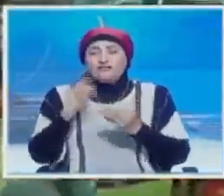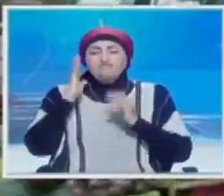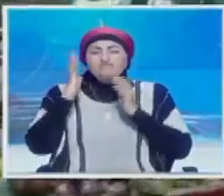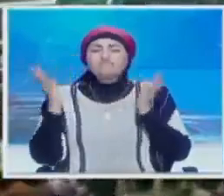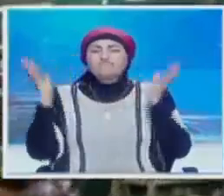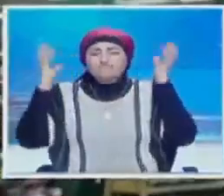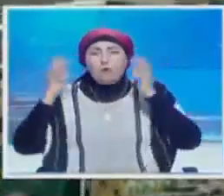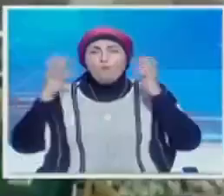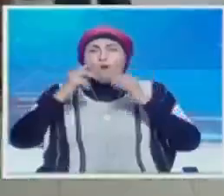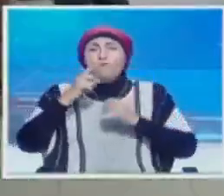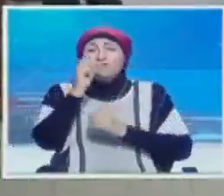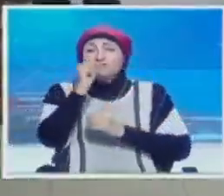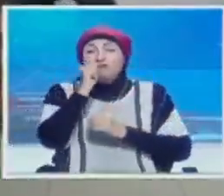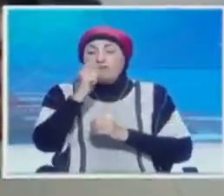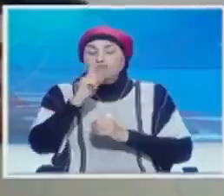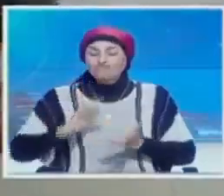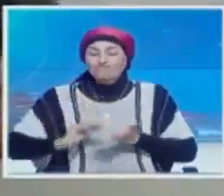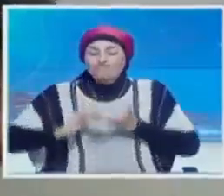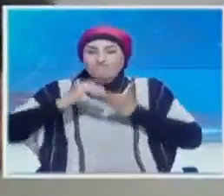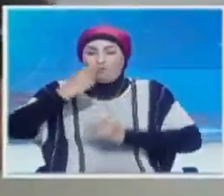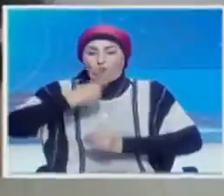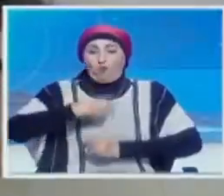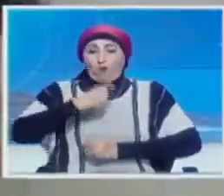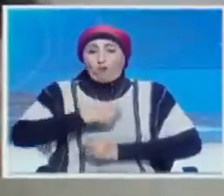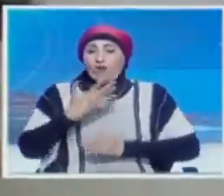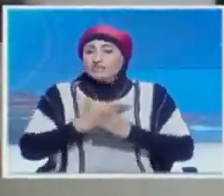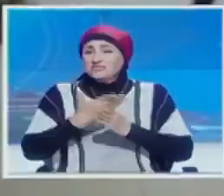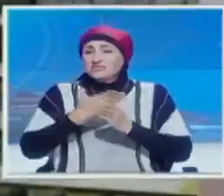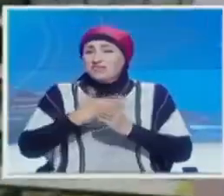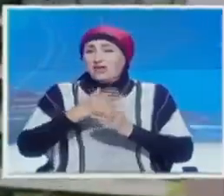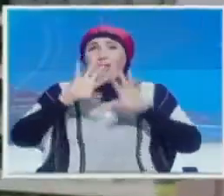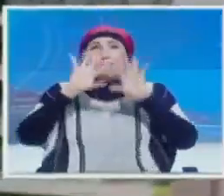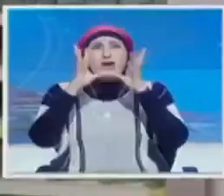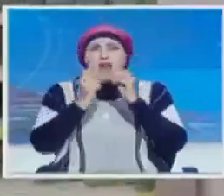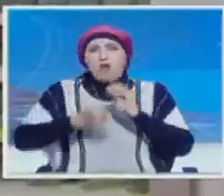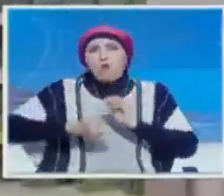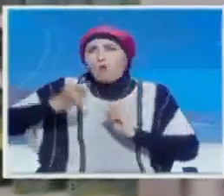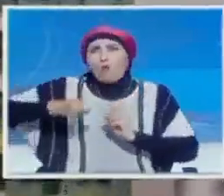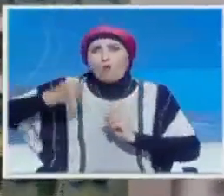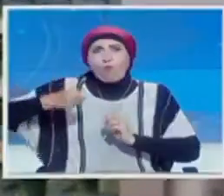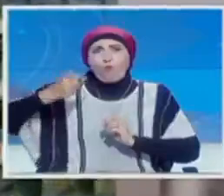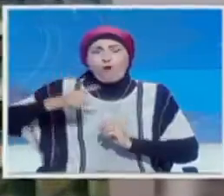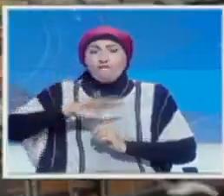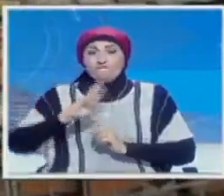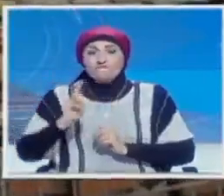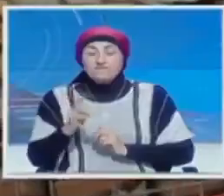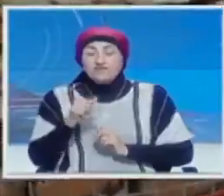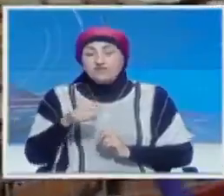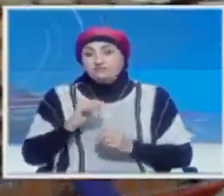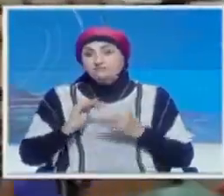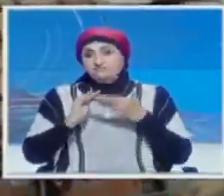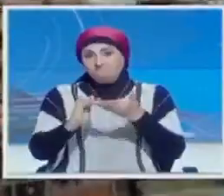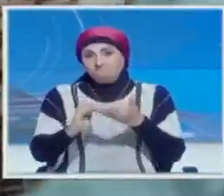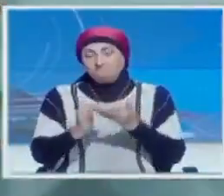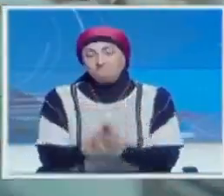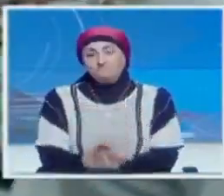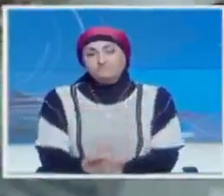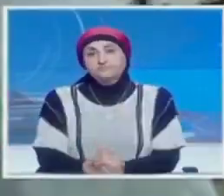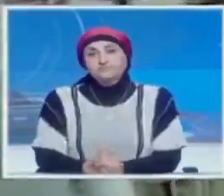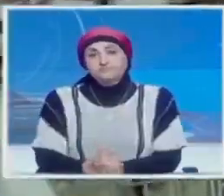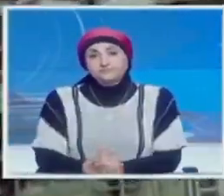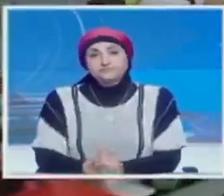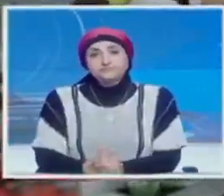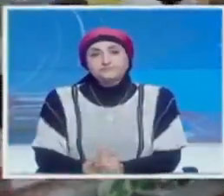عن كاهل المواطنين في ظل المتغيرات الاقتصادية التي تؤثر على أسعار السلع. لو